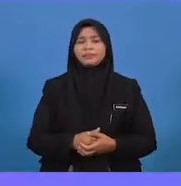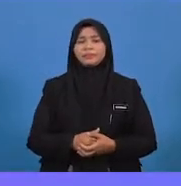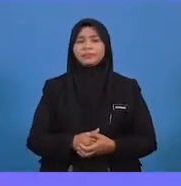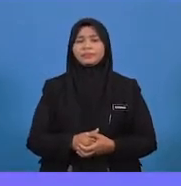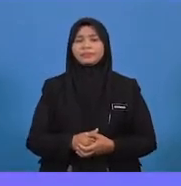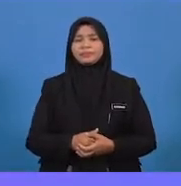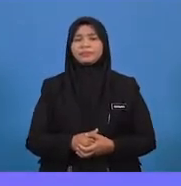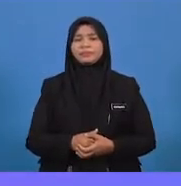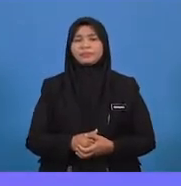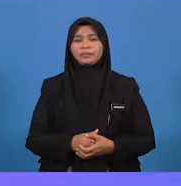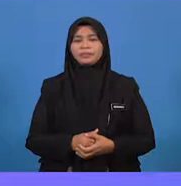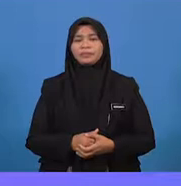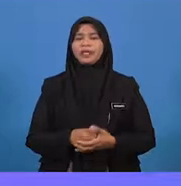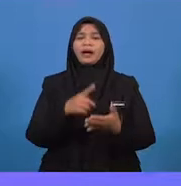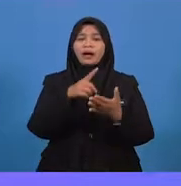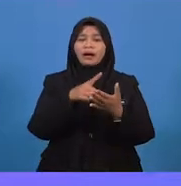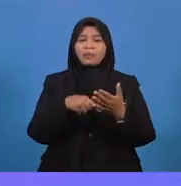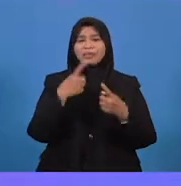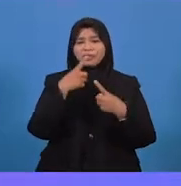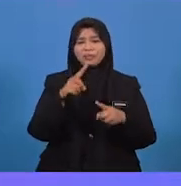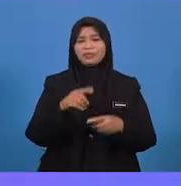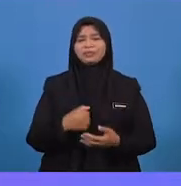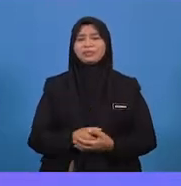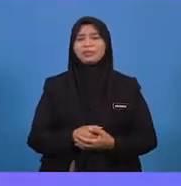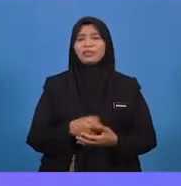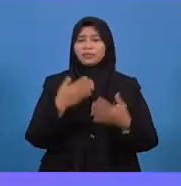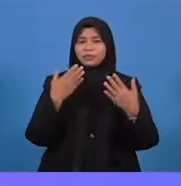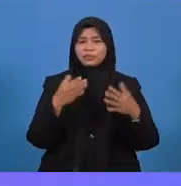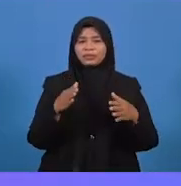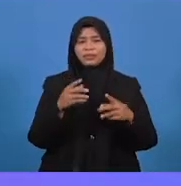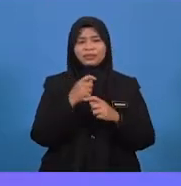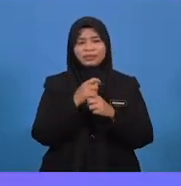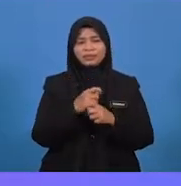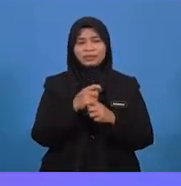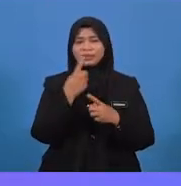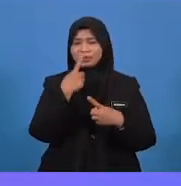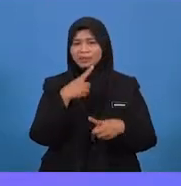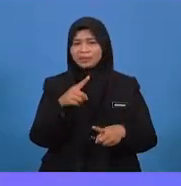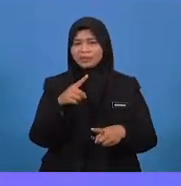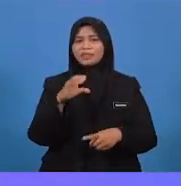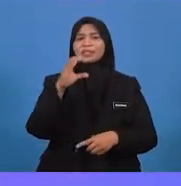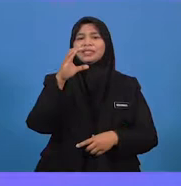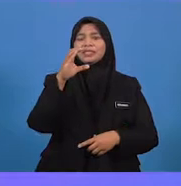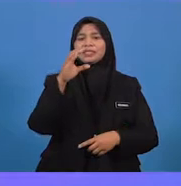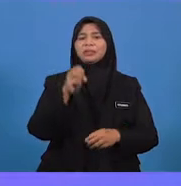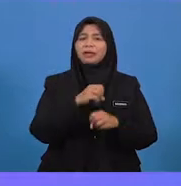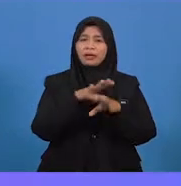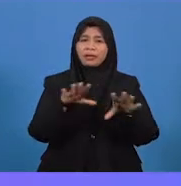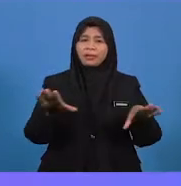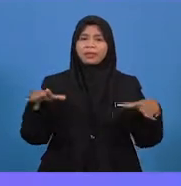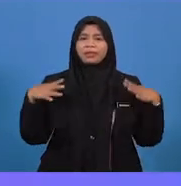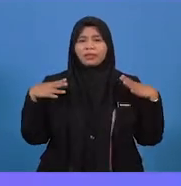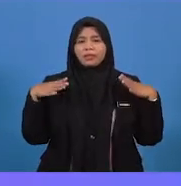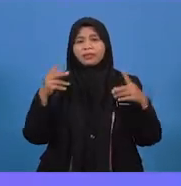taala. Ha, apa dia jawapannya murid-murid? Sudah tentulah jawapannya C.